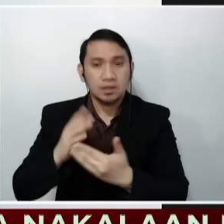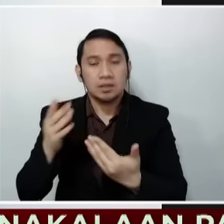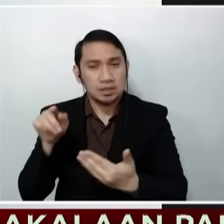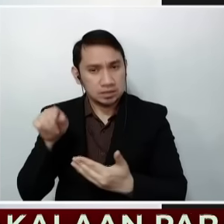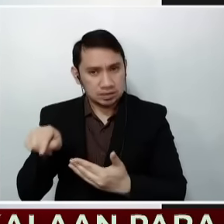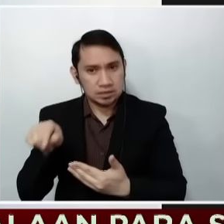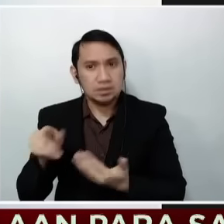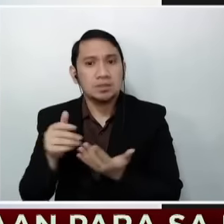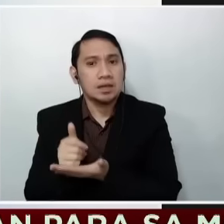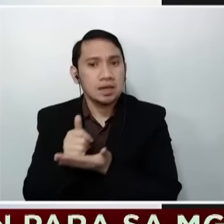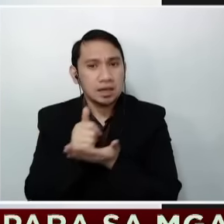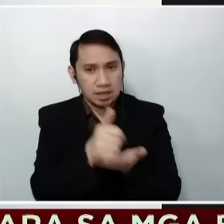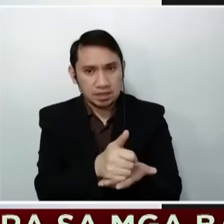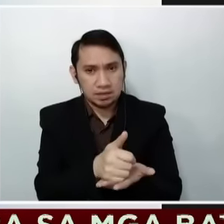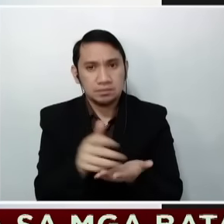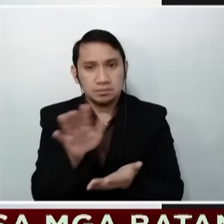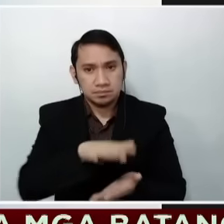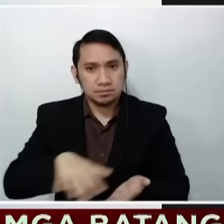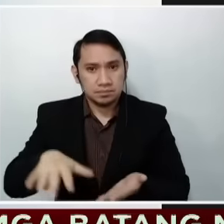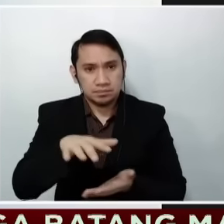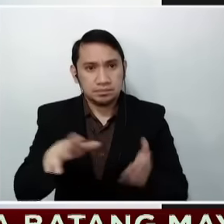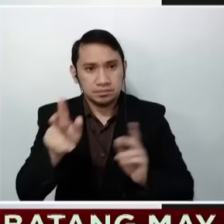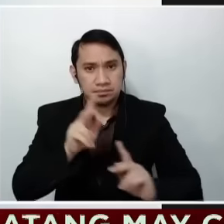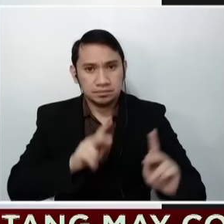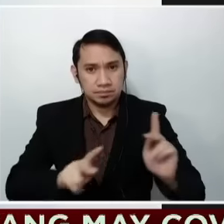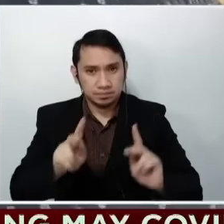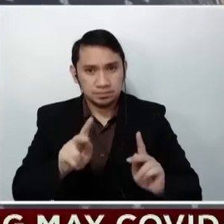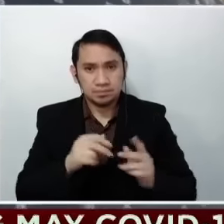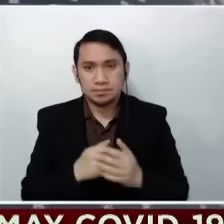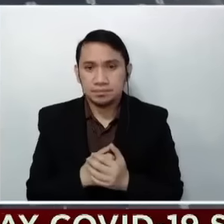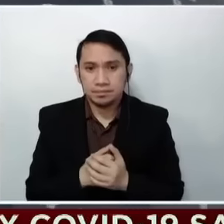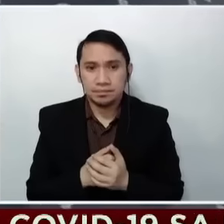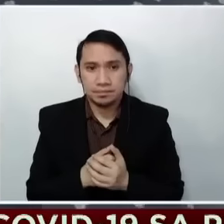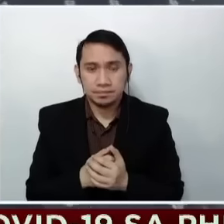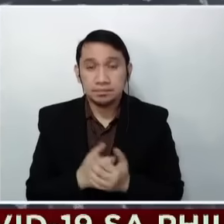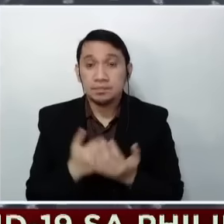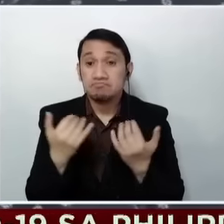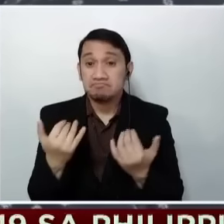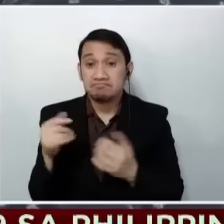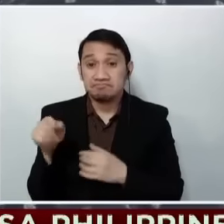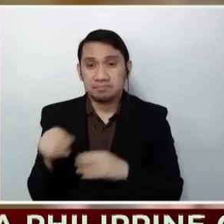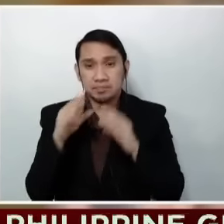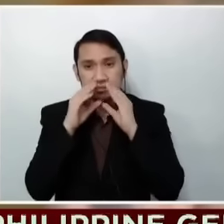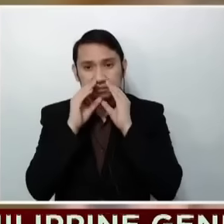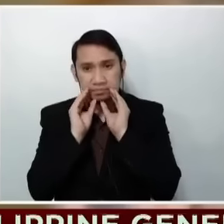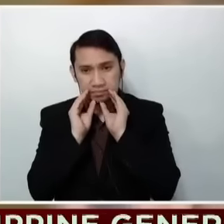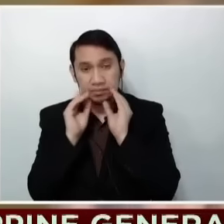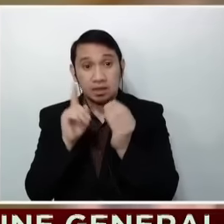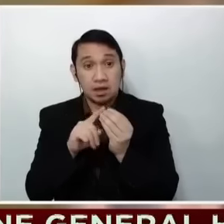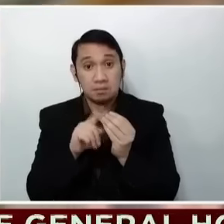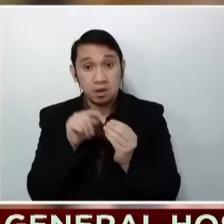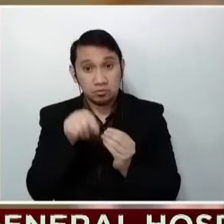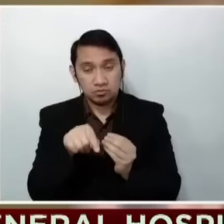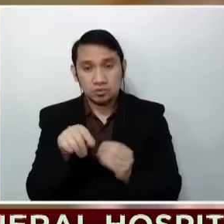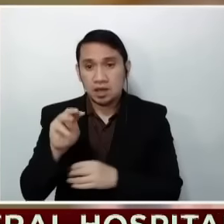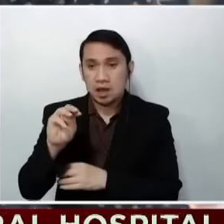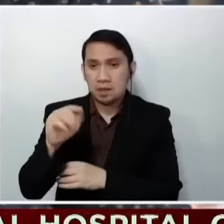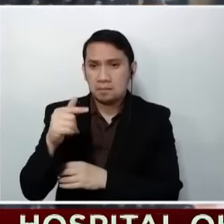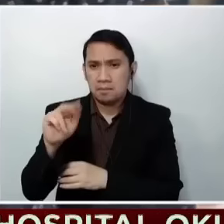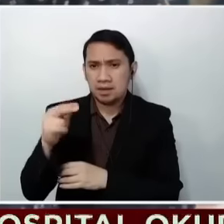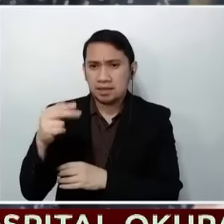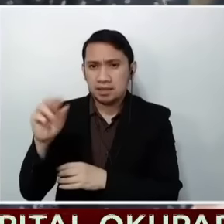nitong militaristikong lockdown at ECQ. Ikinalulungkot ni Patreng ang organizer na maginhawa community